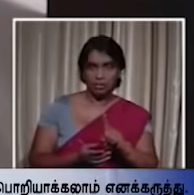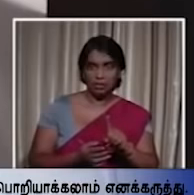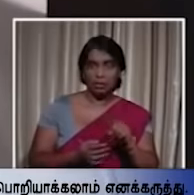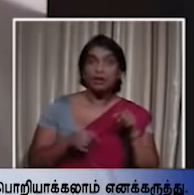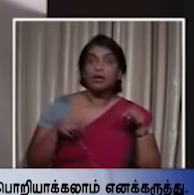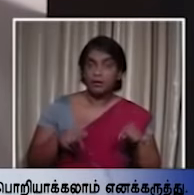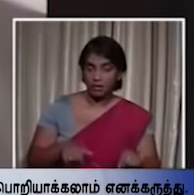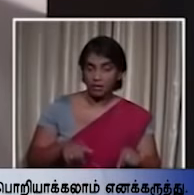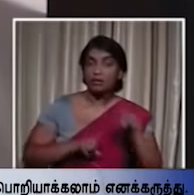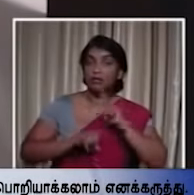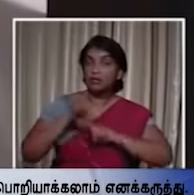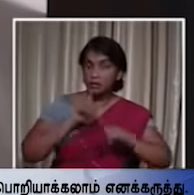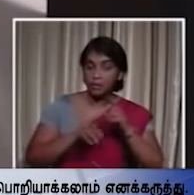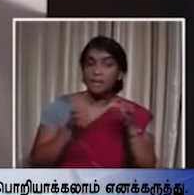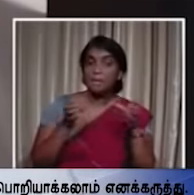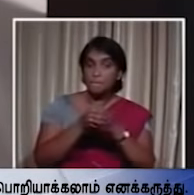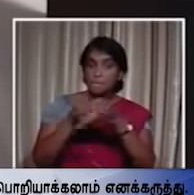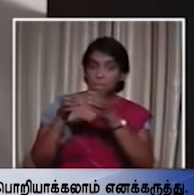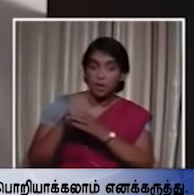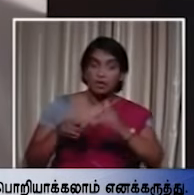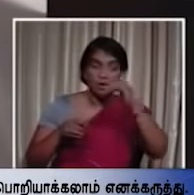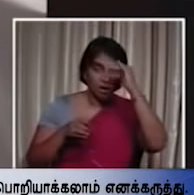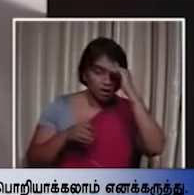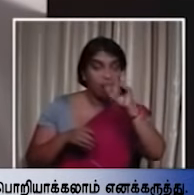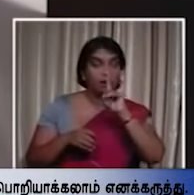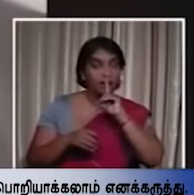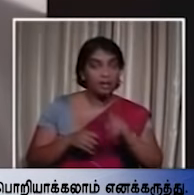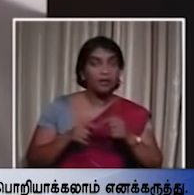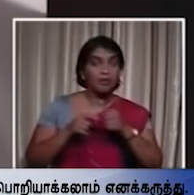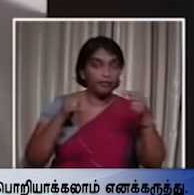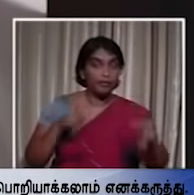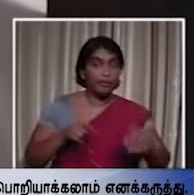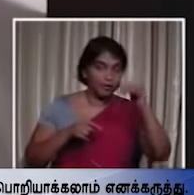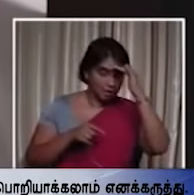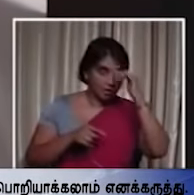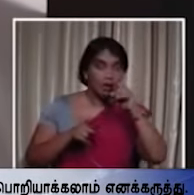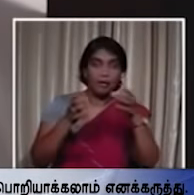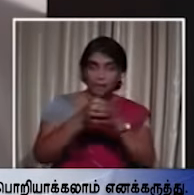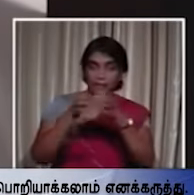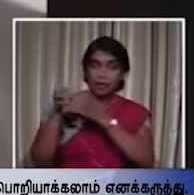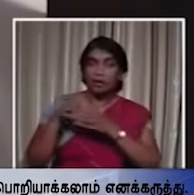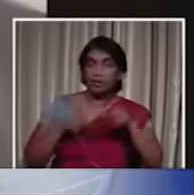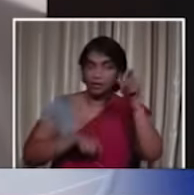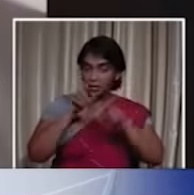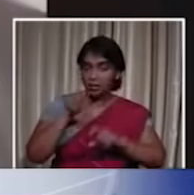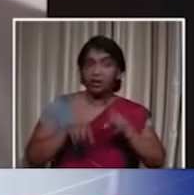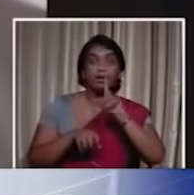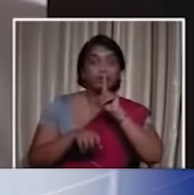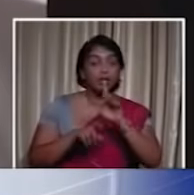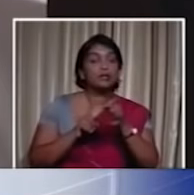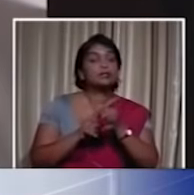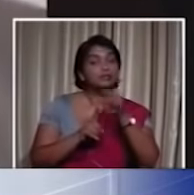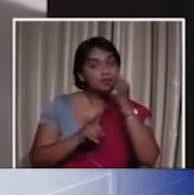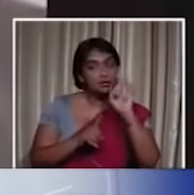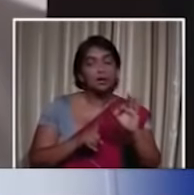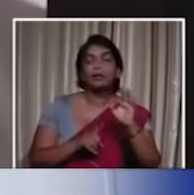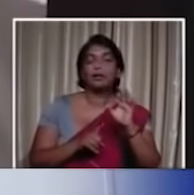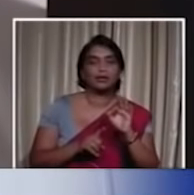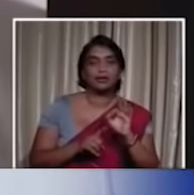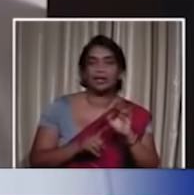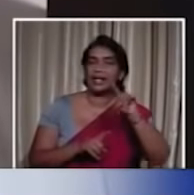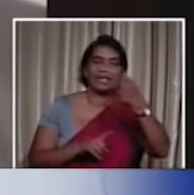கருத்தை நான் மீண்டும் கூறுகிறேன். இந்த சபையில் எதிர்கட்சிகளை பிரதிநிதித்துவப்படுத்தும் அனைத்து கட்சிகளின் தலைவர்களும் கூட்டாக கோருவார்களாயின்